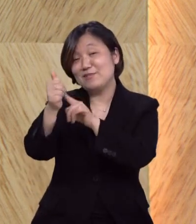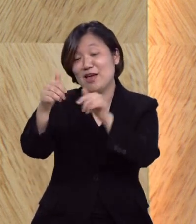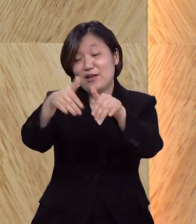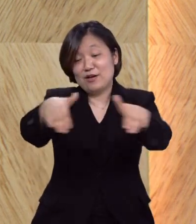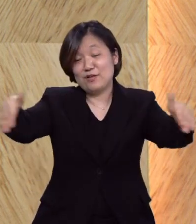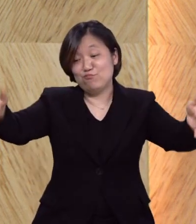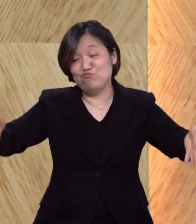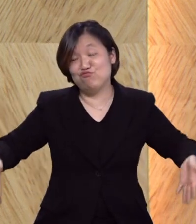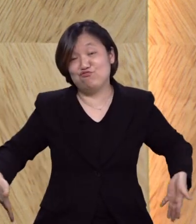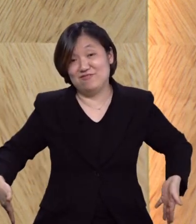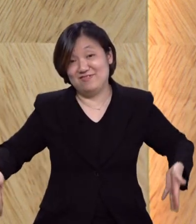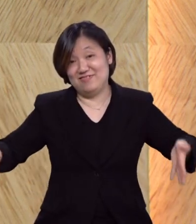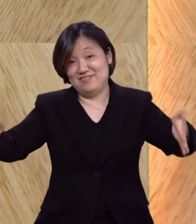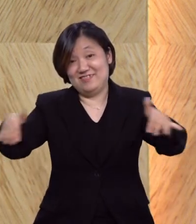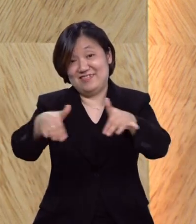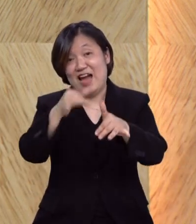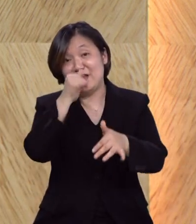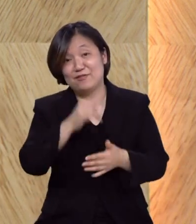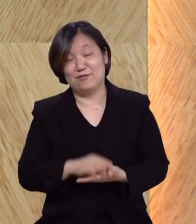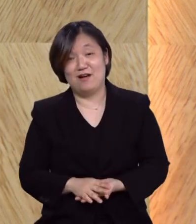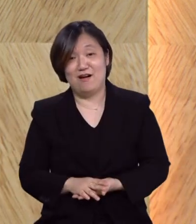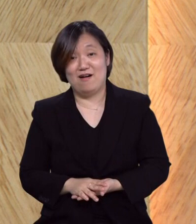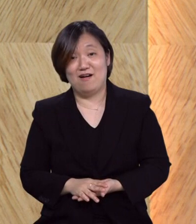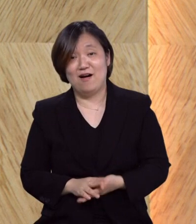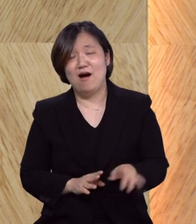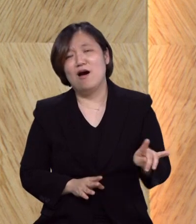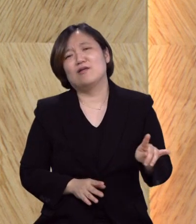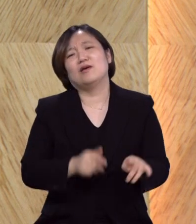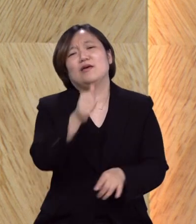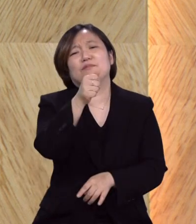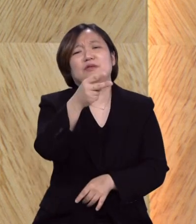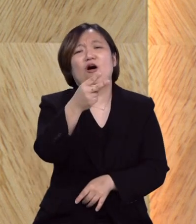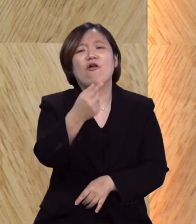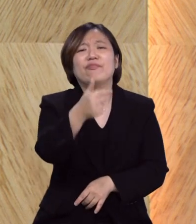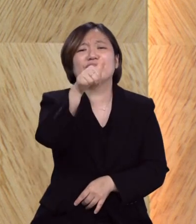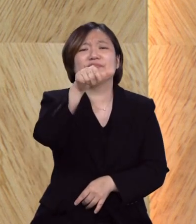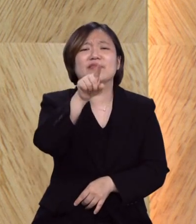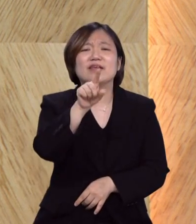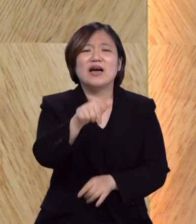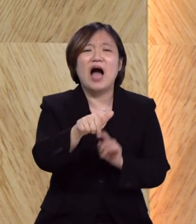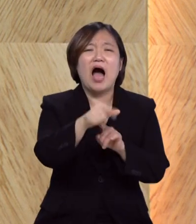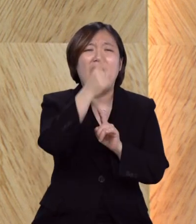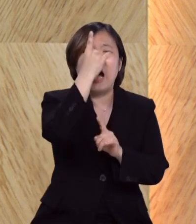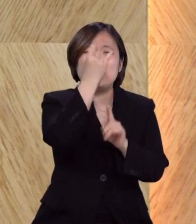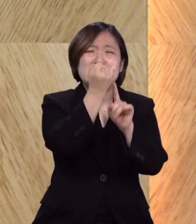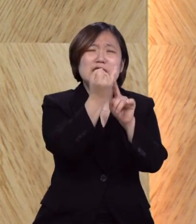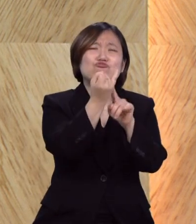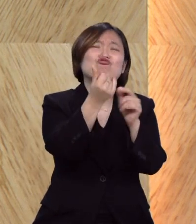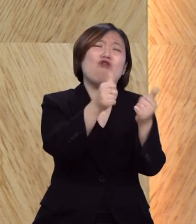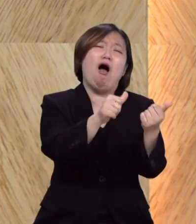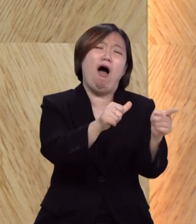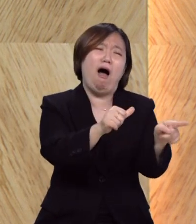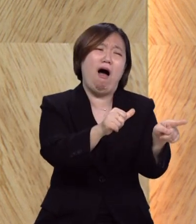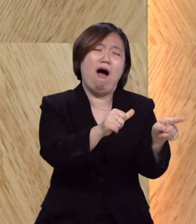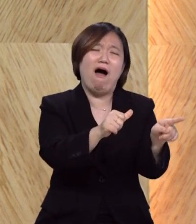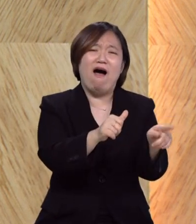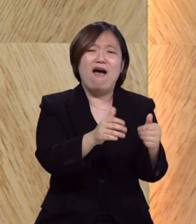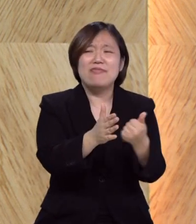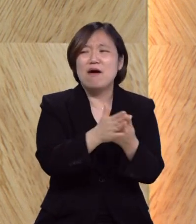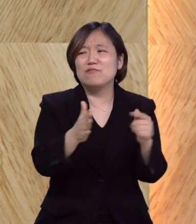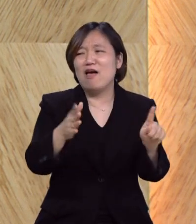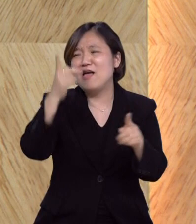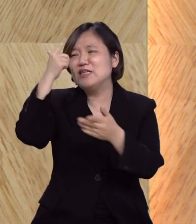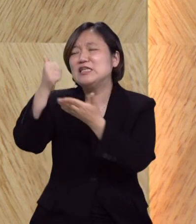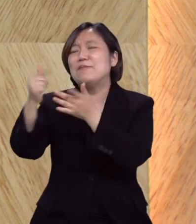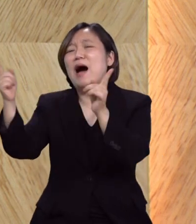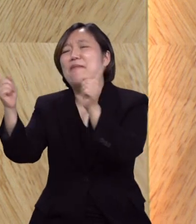그 스님들이 스님 그 형각이라는 비구니 스님이 지금 다 죽어갑니다 그래서 스님께 인사드려 가니까